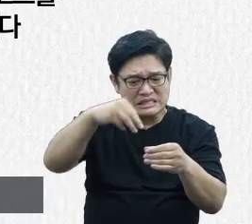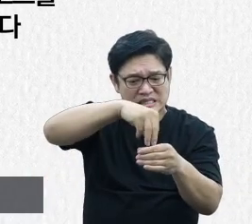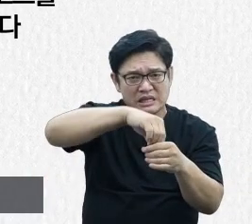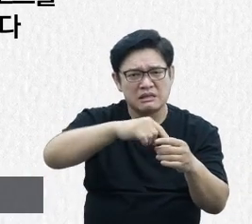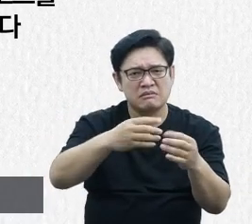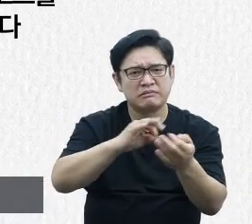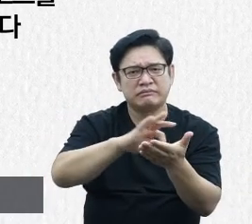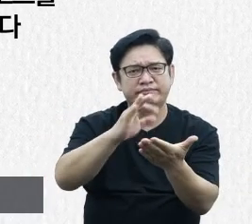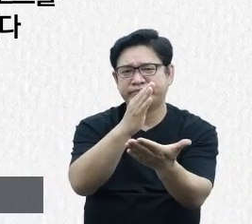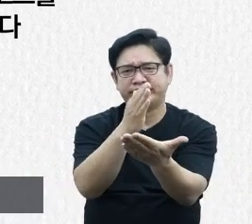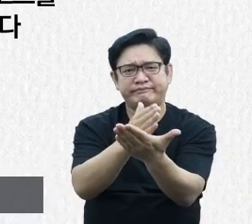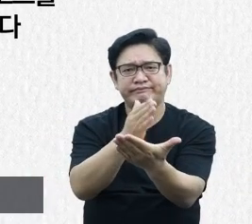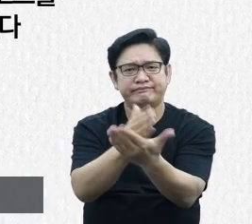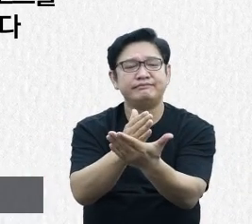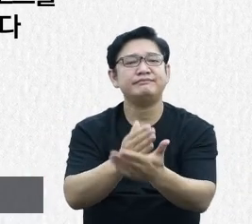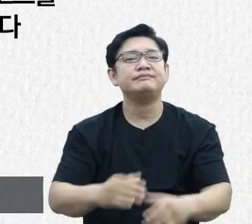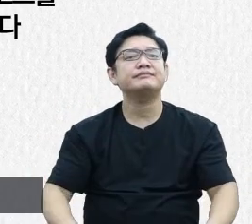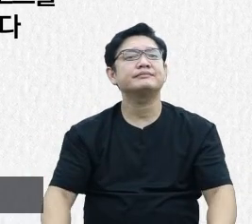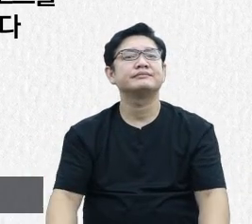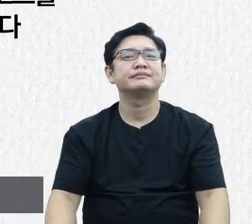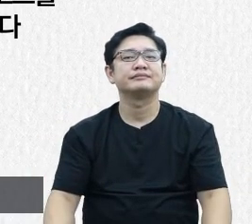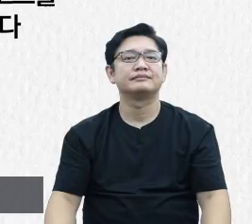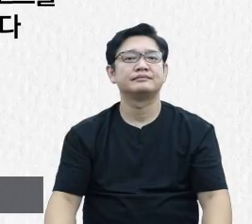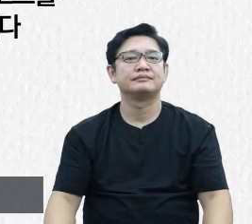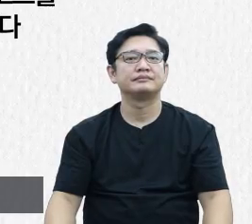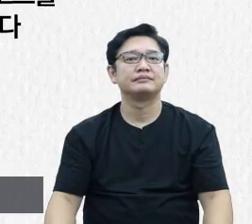개의 전기 코드를 꽂지 않도록 합니다.